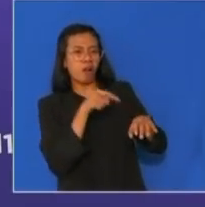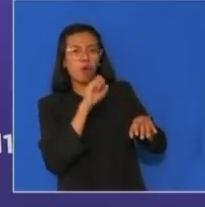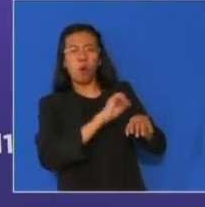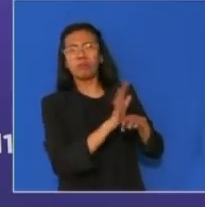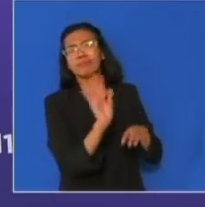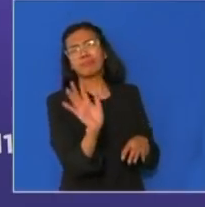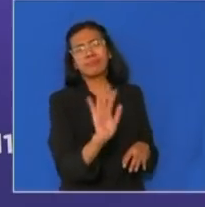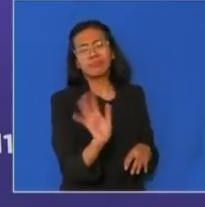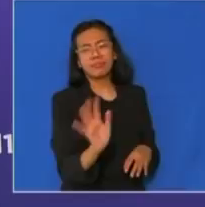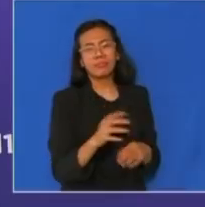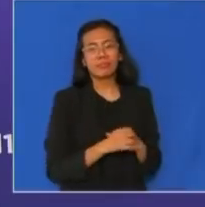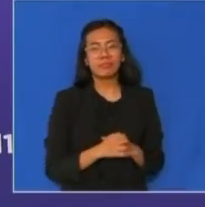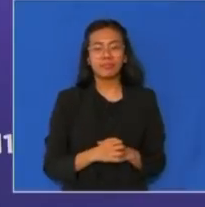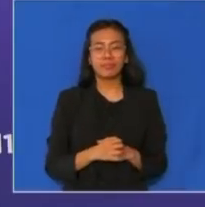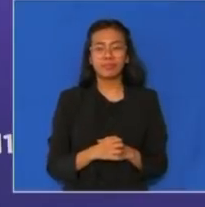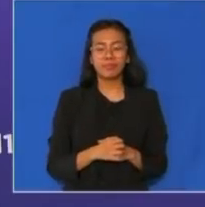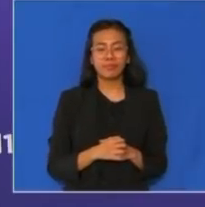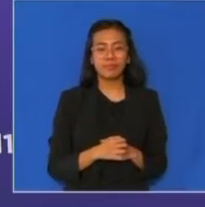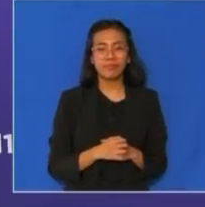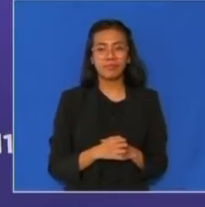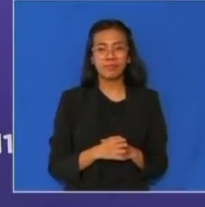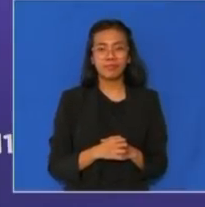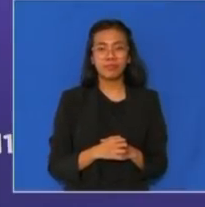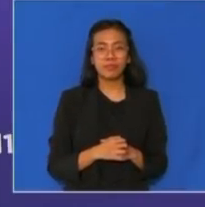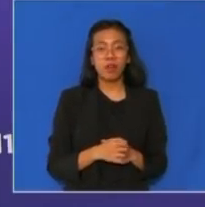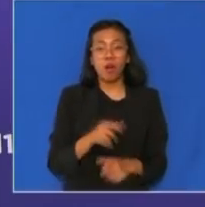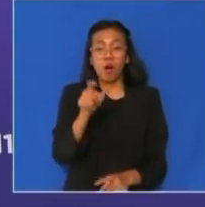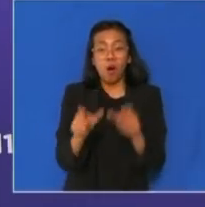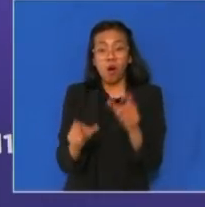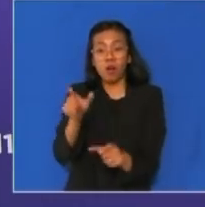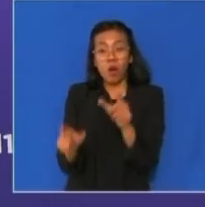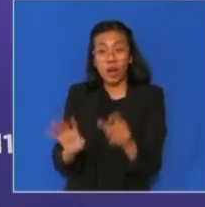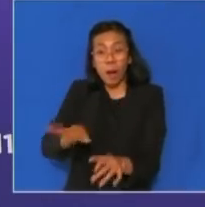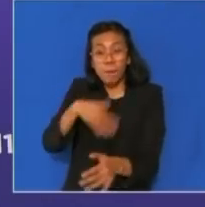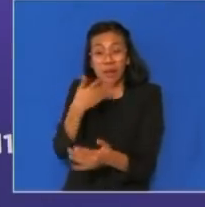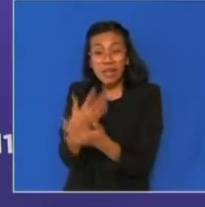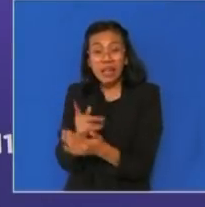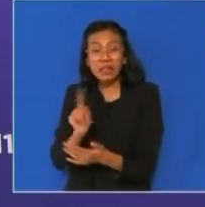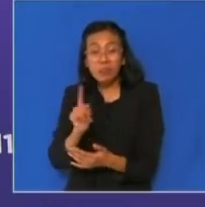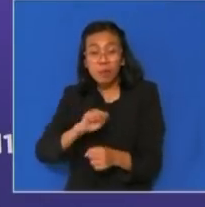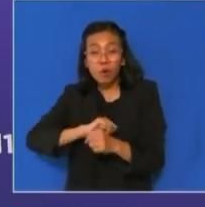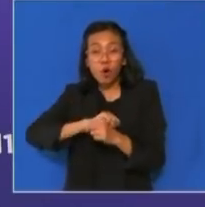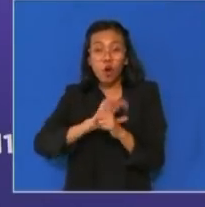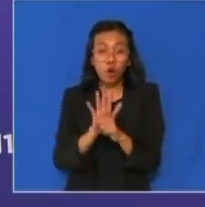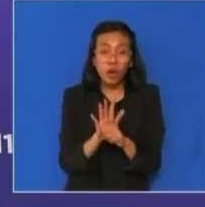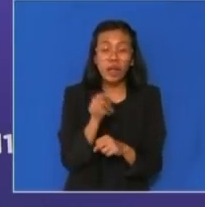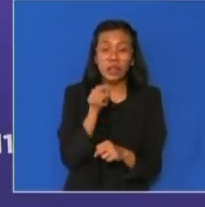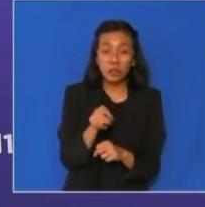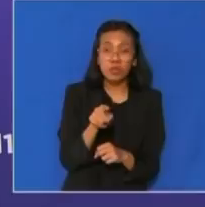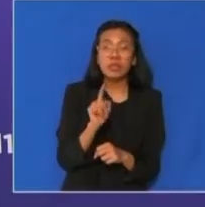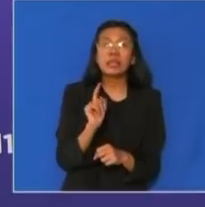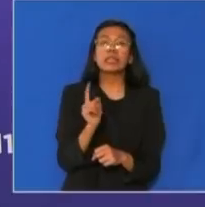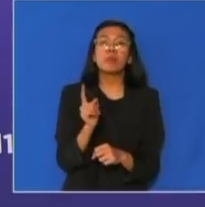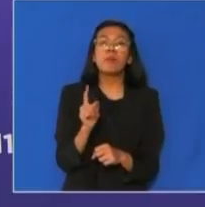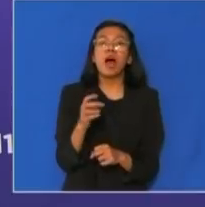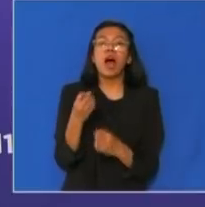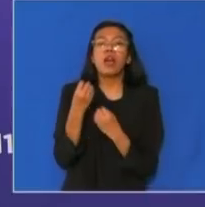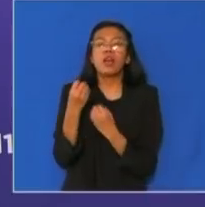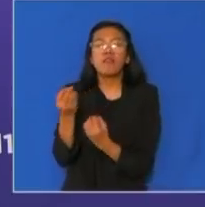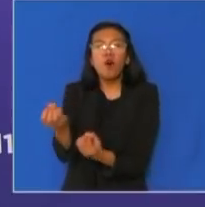Kasus yang kita sampaikan terkait dengan meninggal karena COVID itu adalah kasus yang meninggal dengan